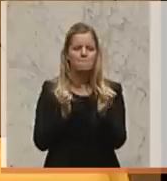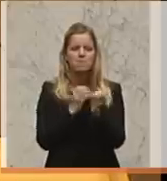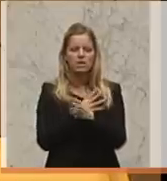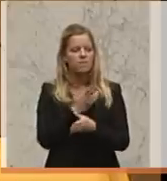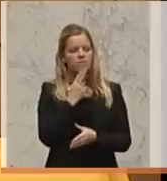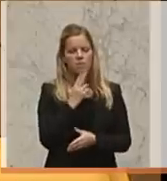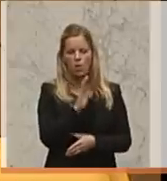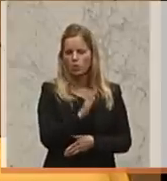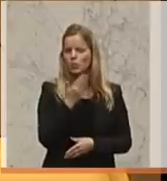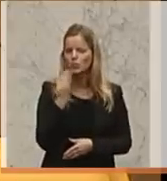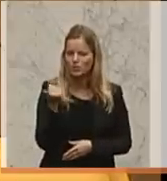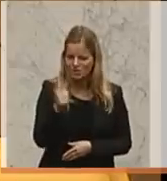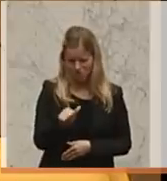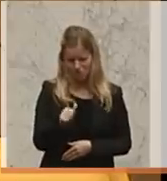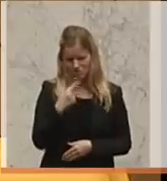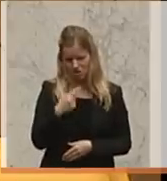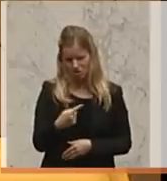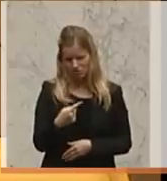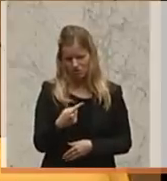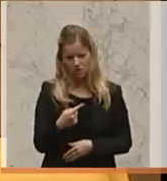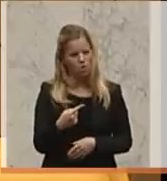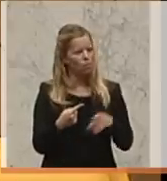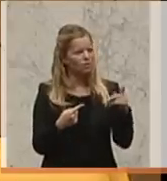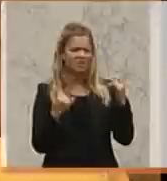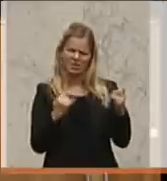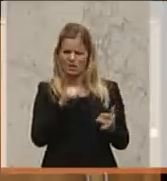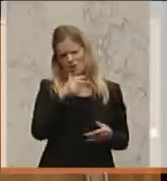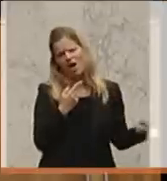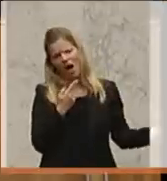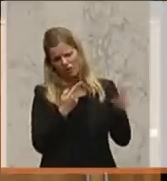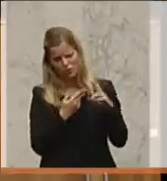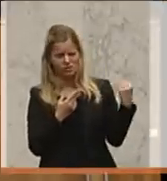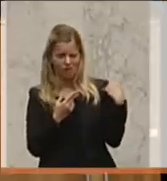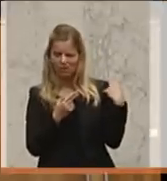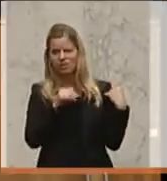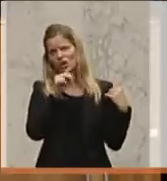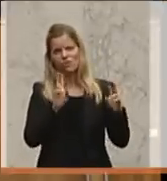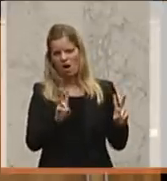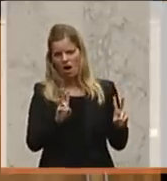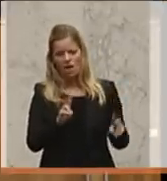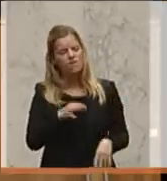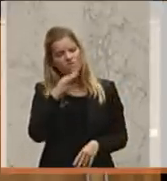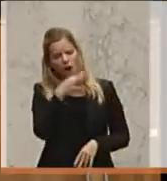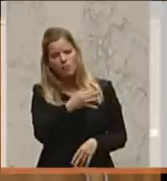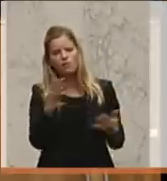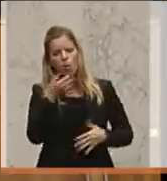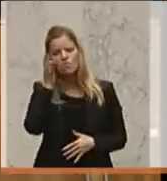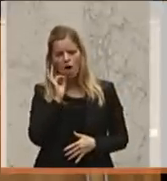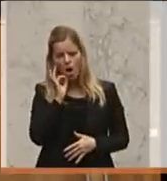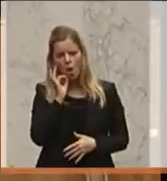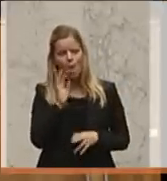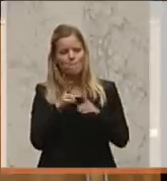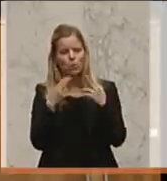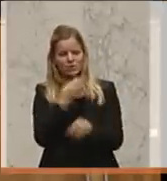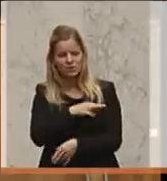Und kommen Sie jetzt nicht mit der Antwort, das ist gar nicht wahr. Fragen Sie doch einmal, wo die Frau des Herrn Bundeskanzlers ist, wo Ihre eigene Lebensgefährtin ist. Das